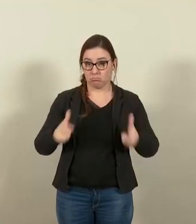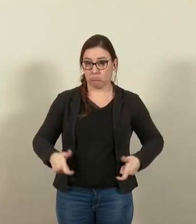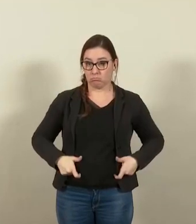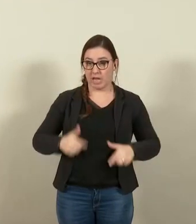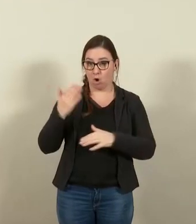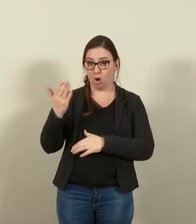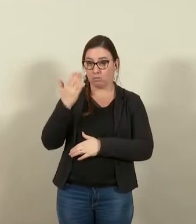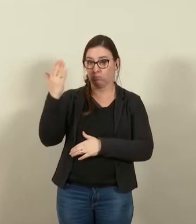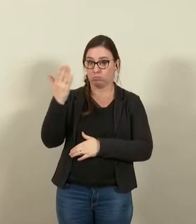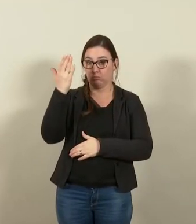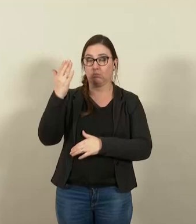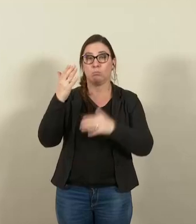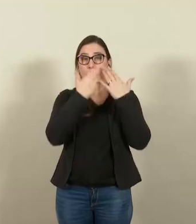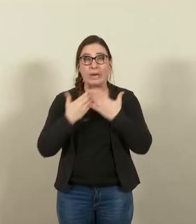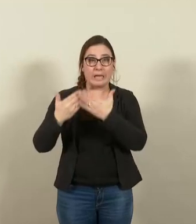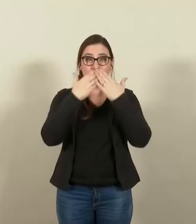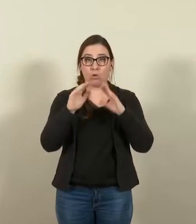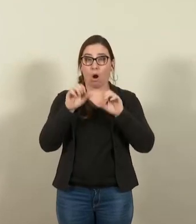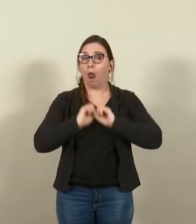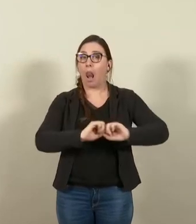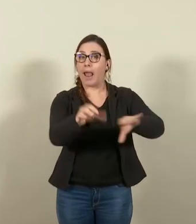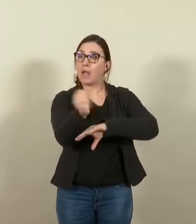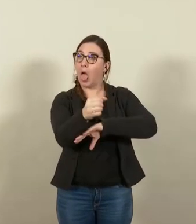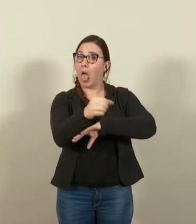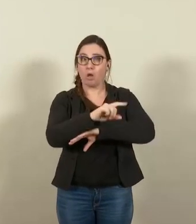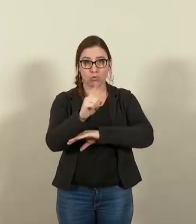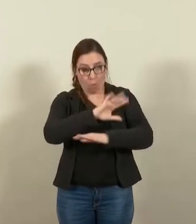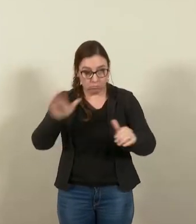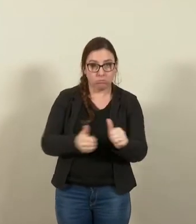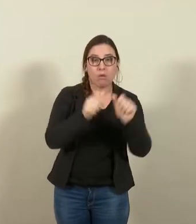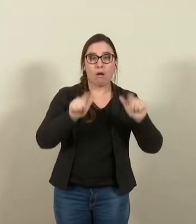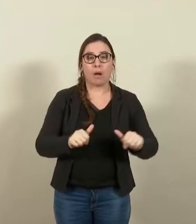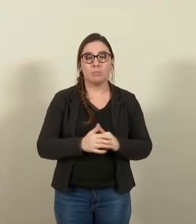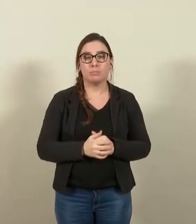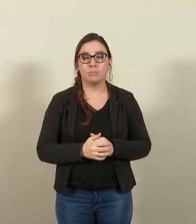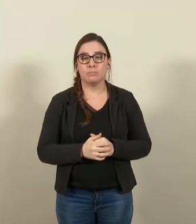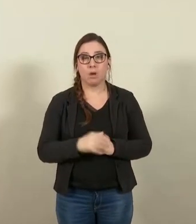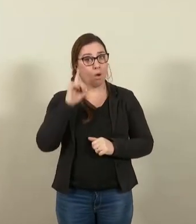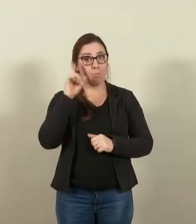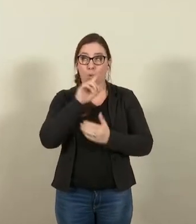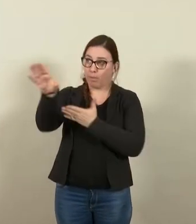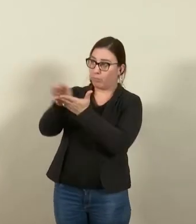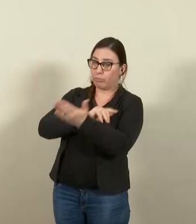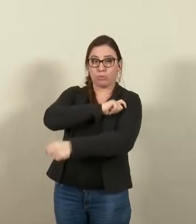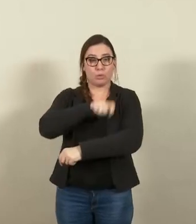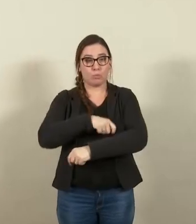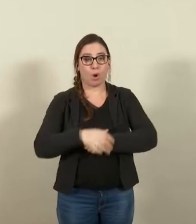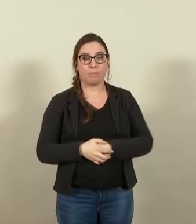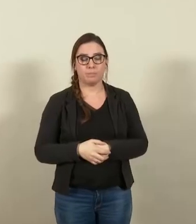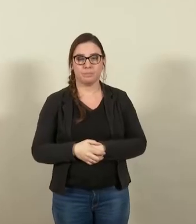pas laisser les les étudiants euh en difficulté face à ce genre de problématique ça peut tout à fait se dupliquer dans le sport